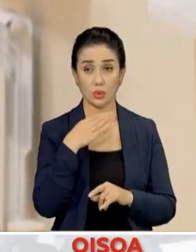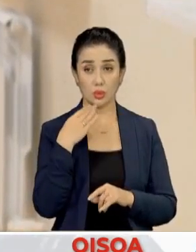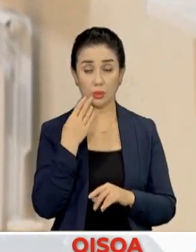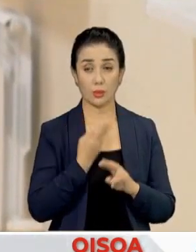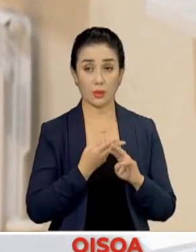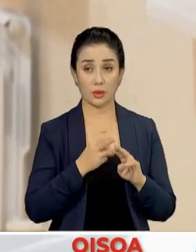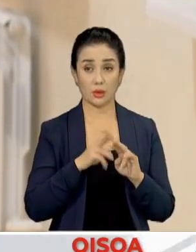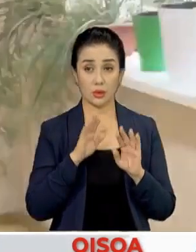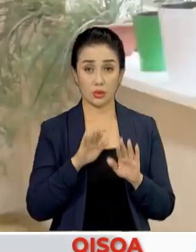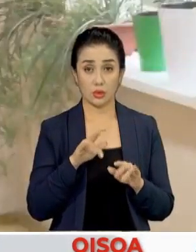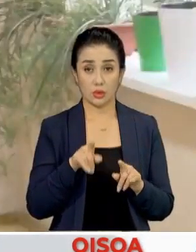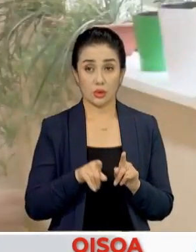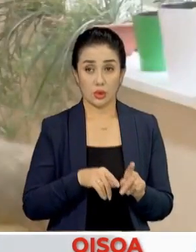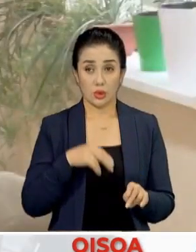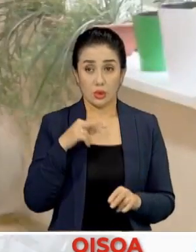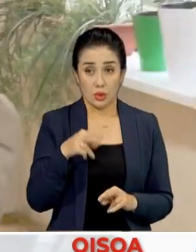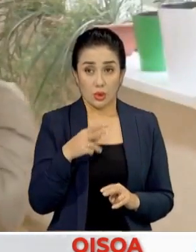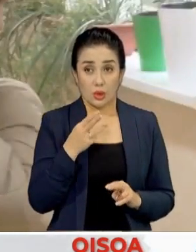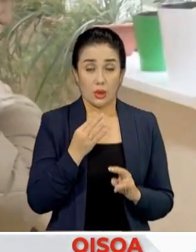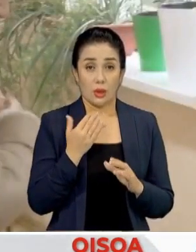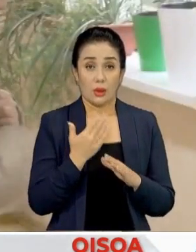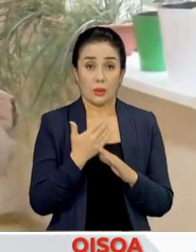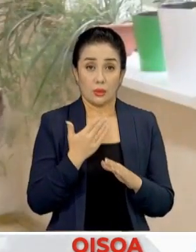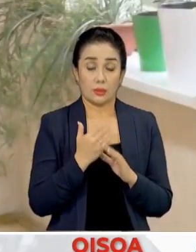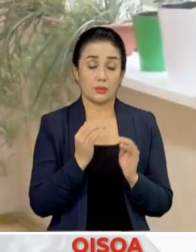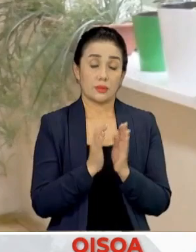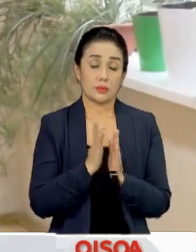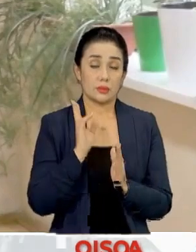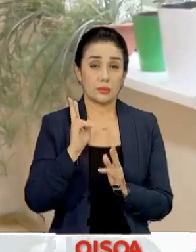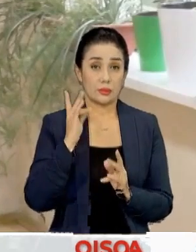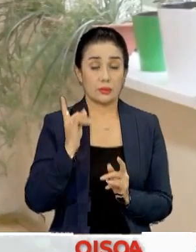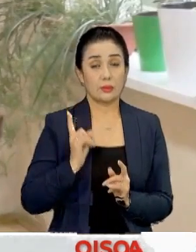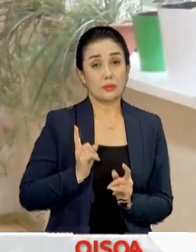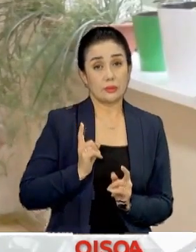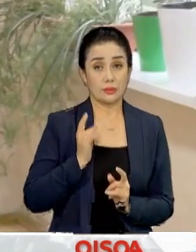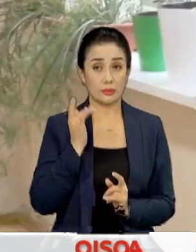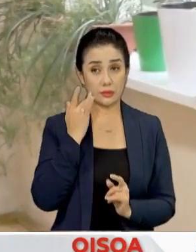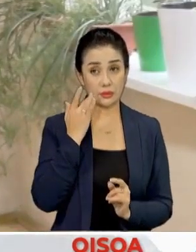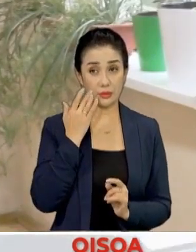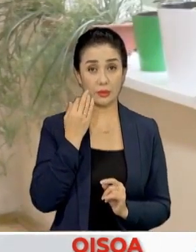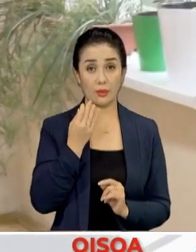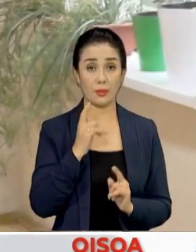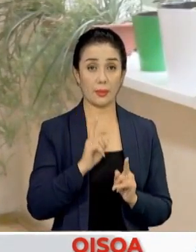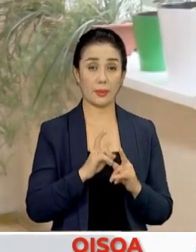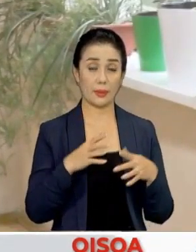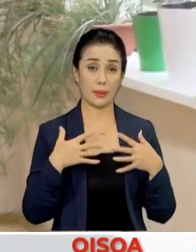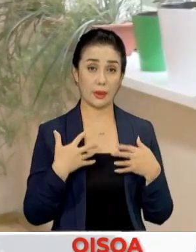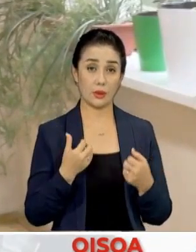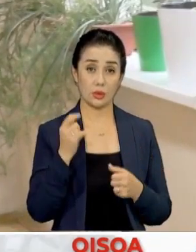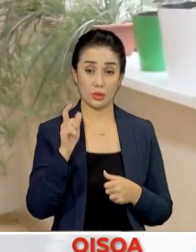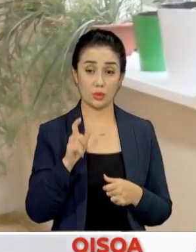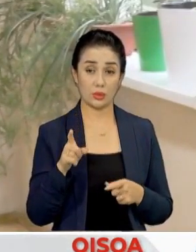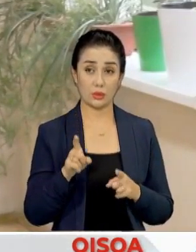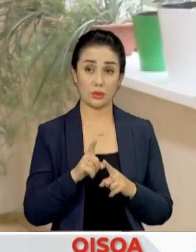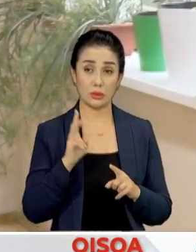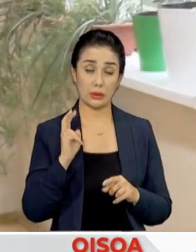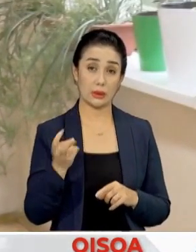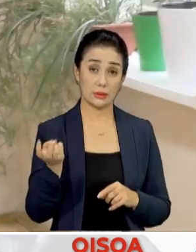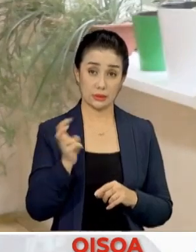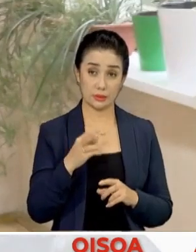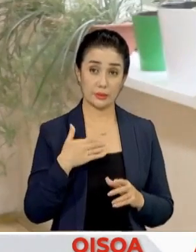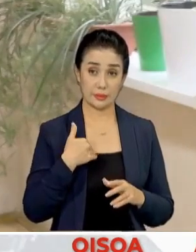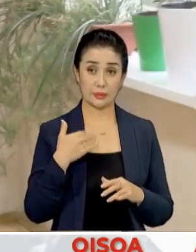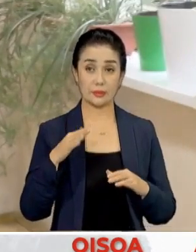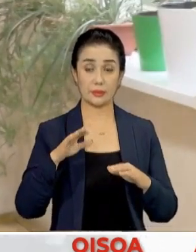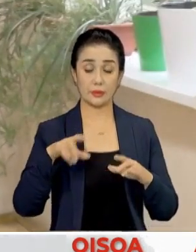mana shu joy yo'lga kelganimda yordam so'rab kimnidir kutib o'tirardik. Sog'lom odam kelib qolsa-yu